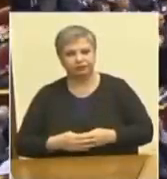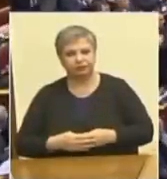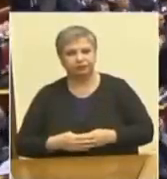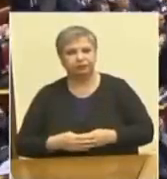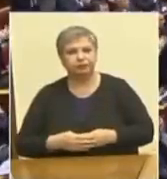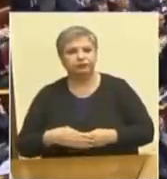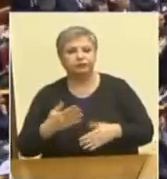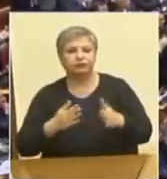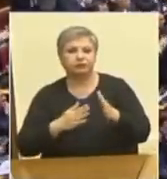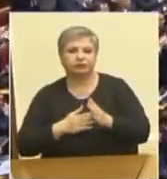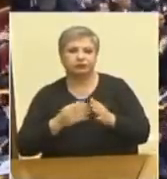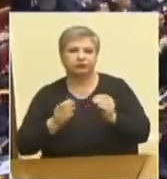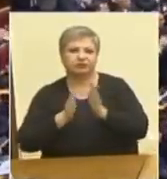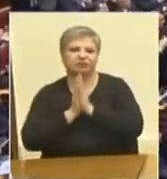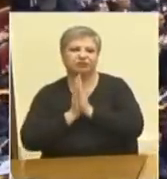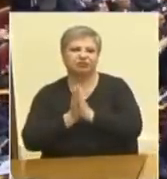κύριε Γεωργιάδη,